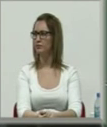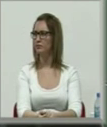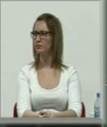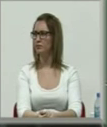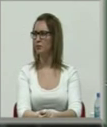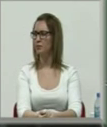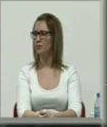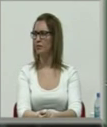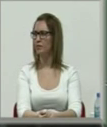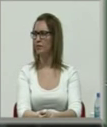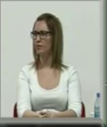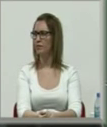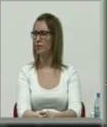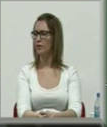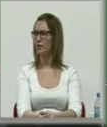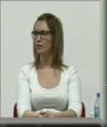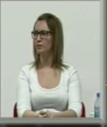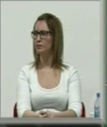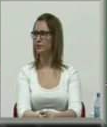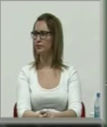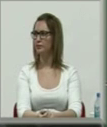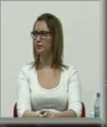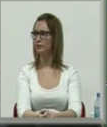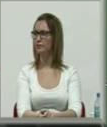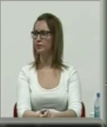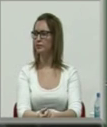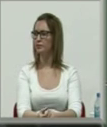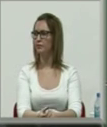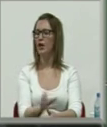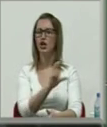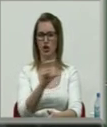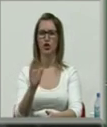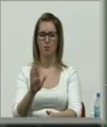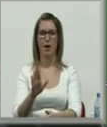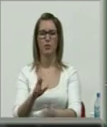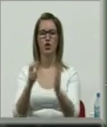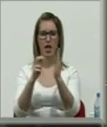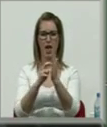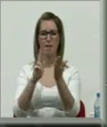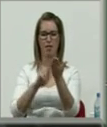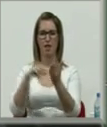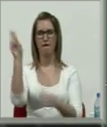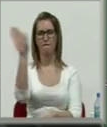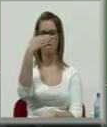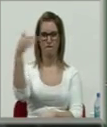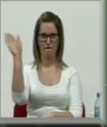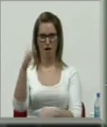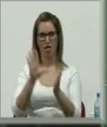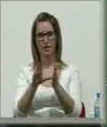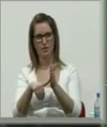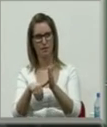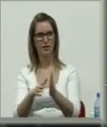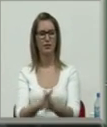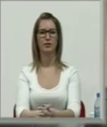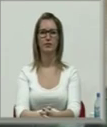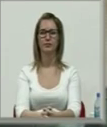Dalkę, aby umieszczenie herbu na fladze miasta było w sposób zgodny z regułami.